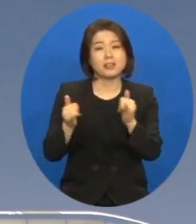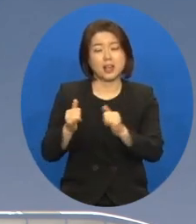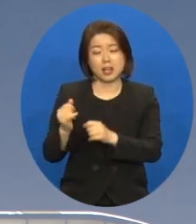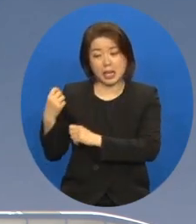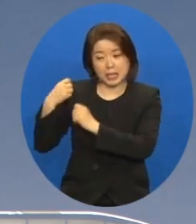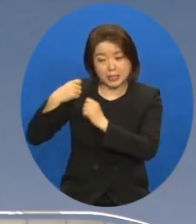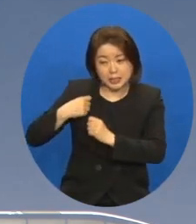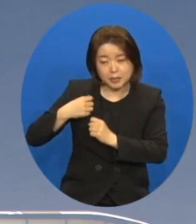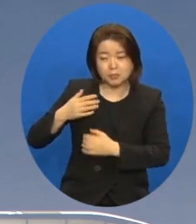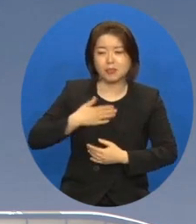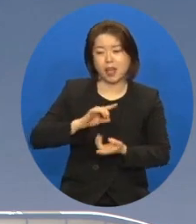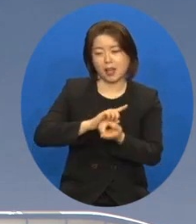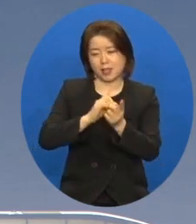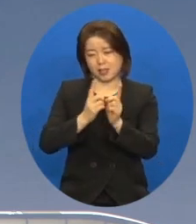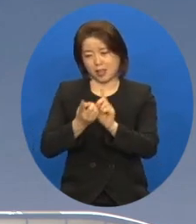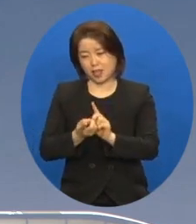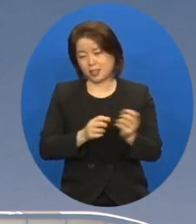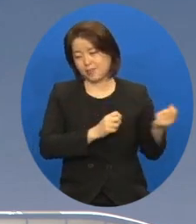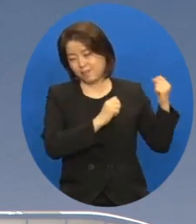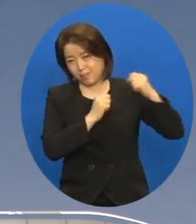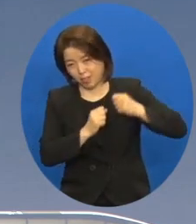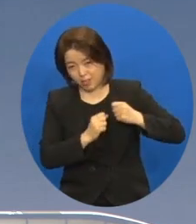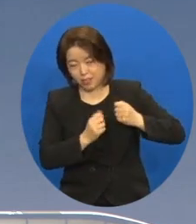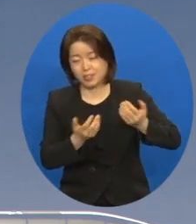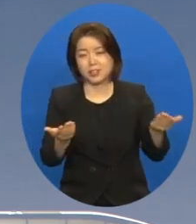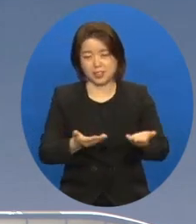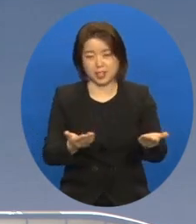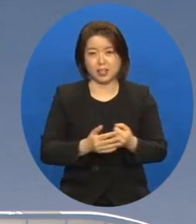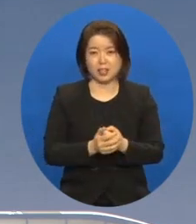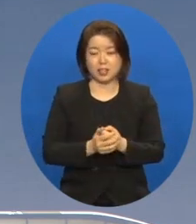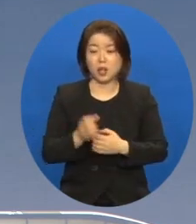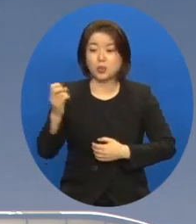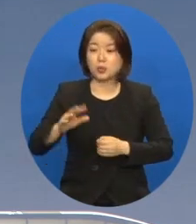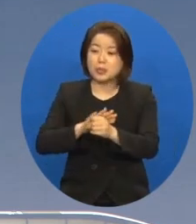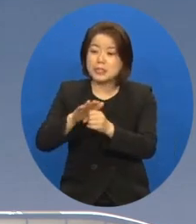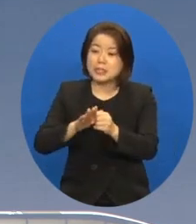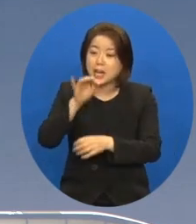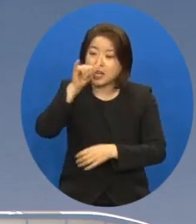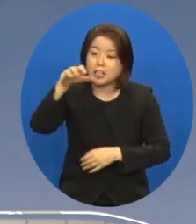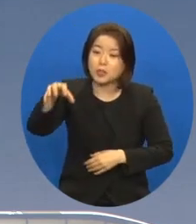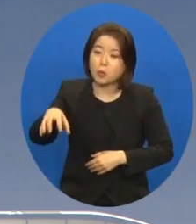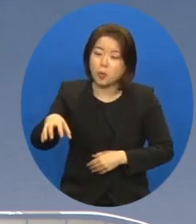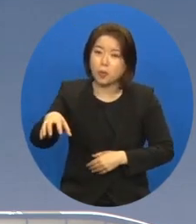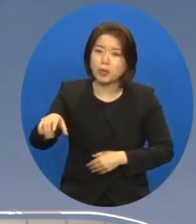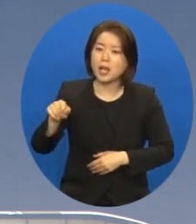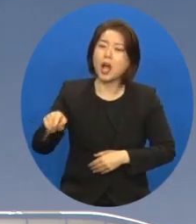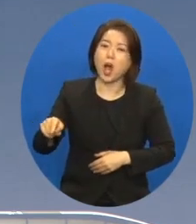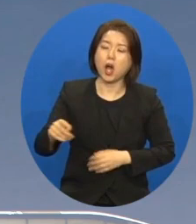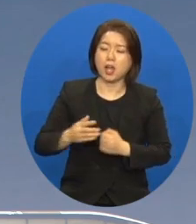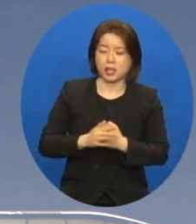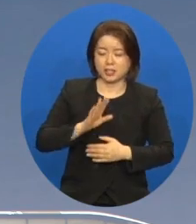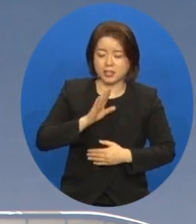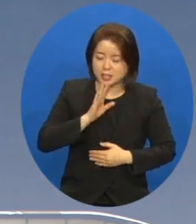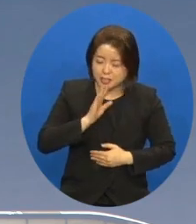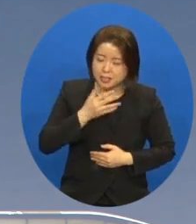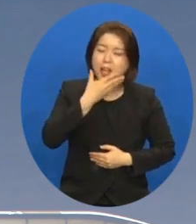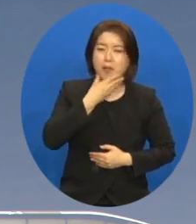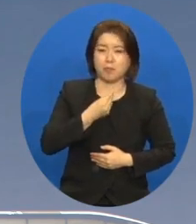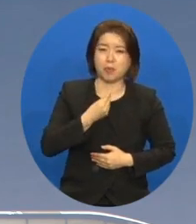대신 져 주었던 일, 사랑이 있는 고생, 그게 진짜